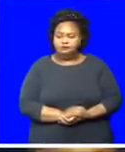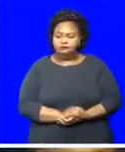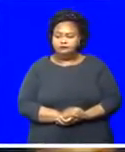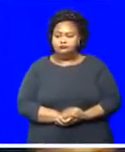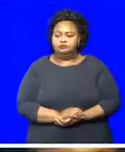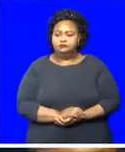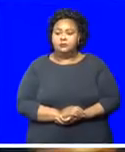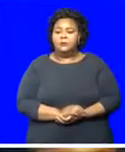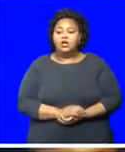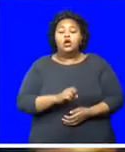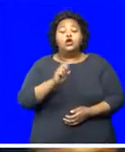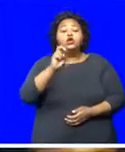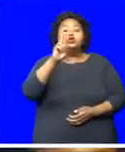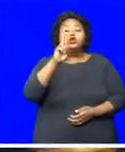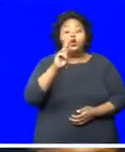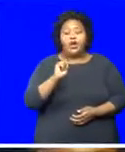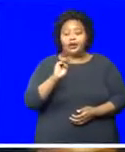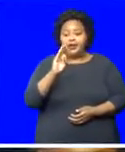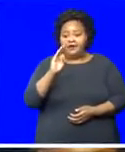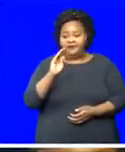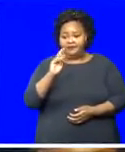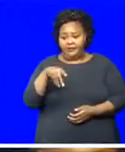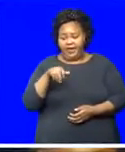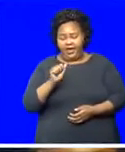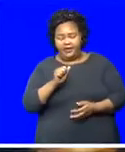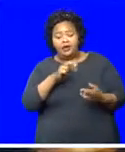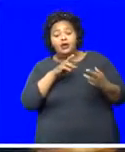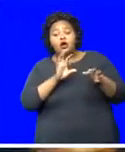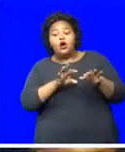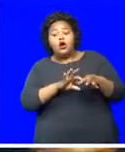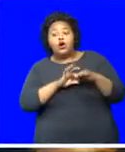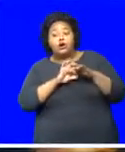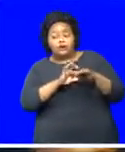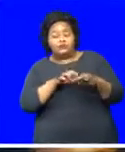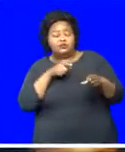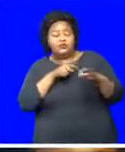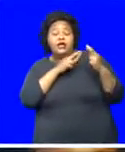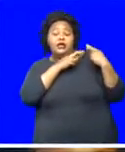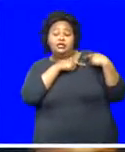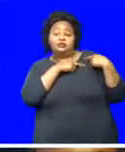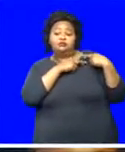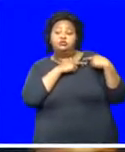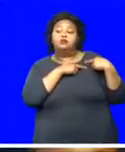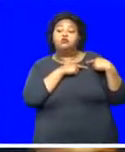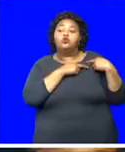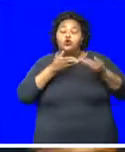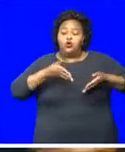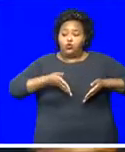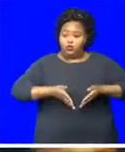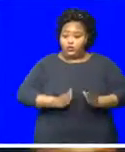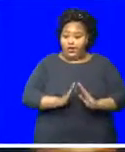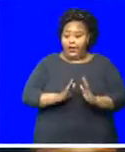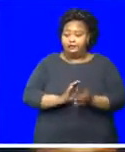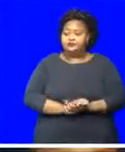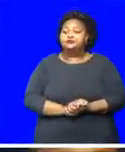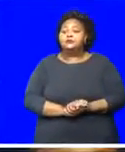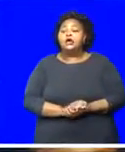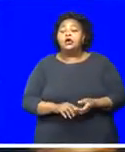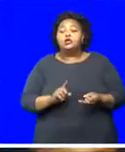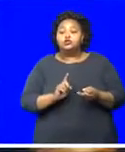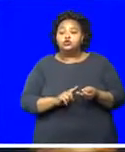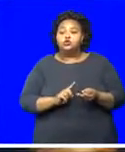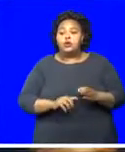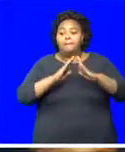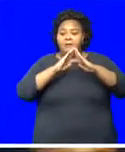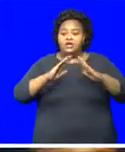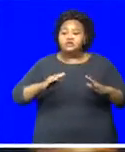Inhlangano yakamhlaba lebuke eTindzaba ekudalana United Nations Population Fund ihlangene nelitiko letemidlalo emasiko neTindzaba